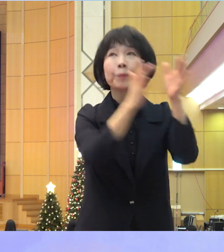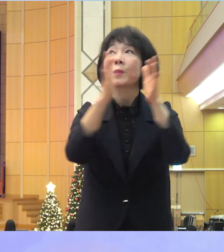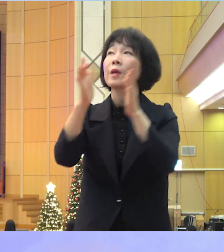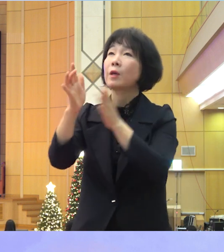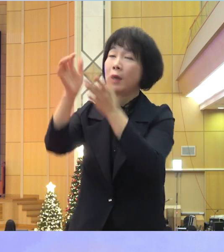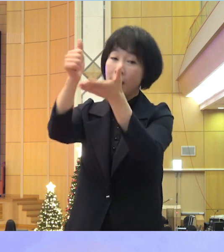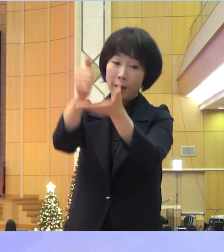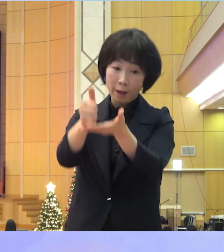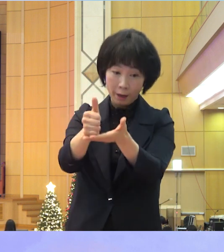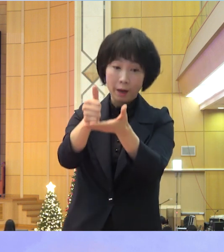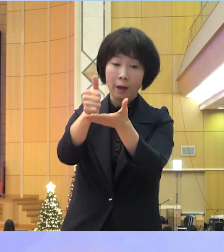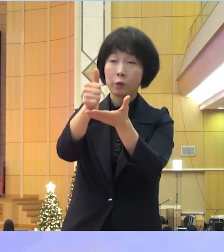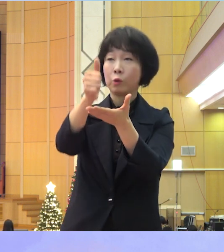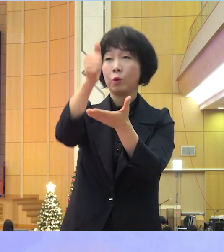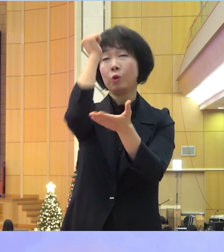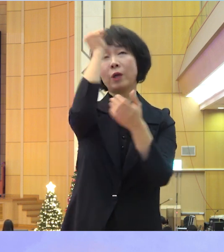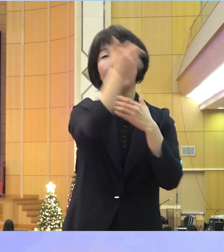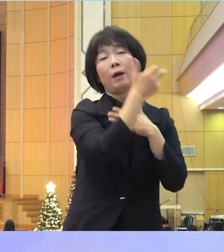늘었고